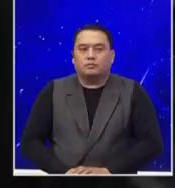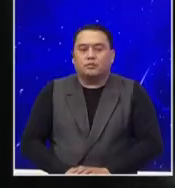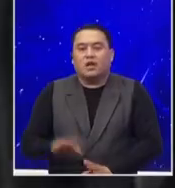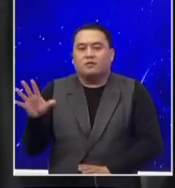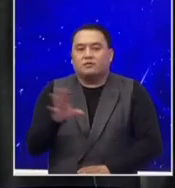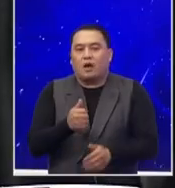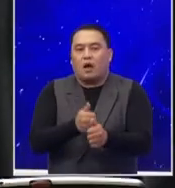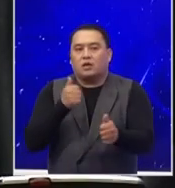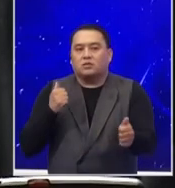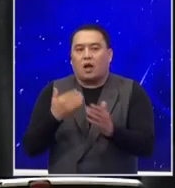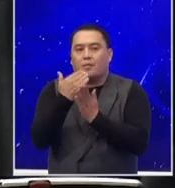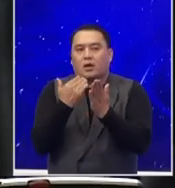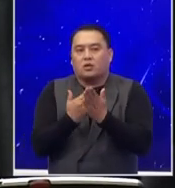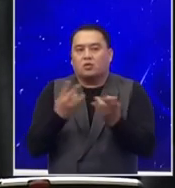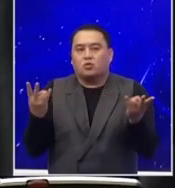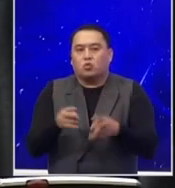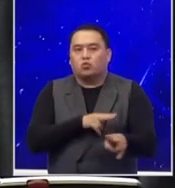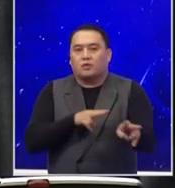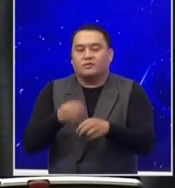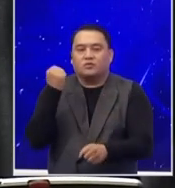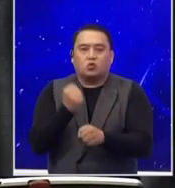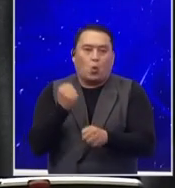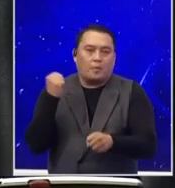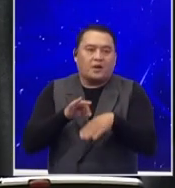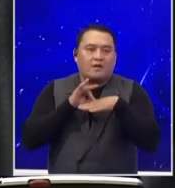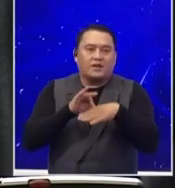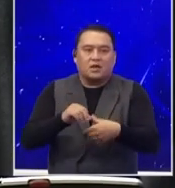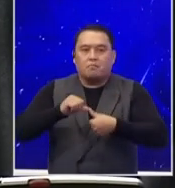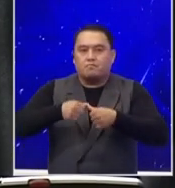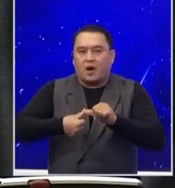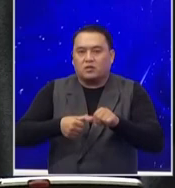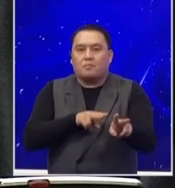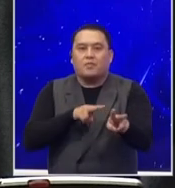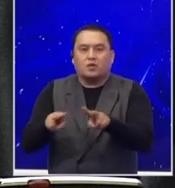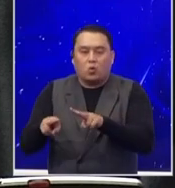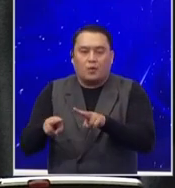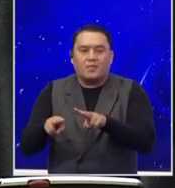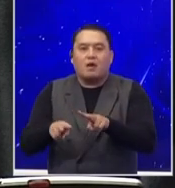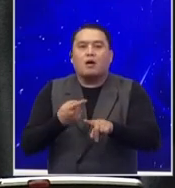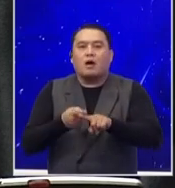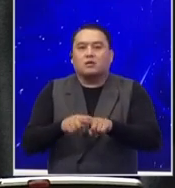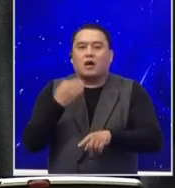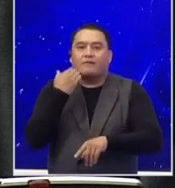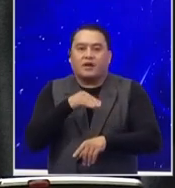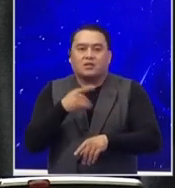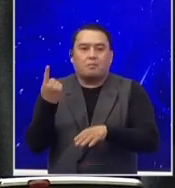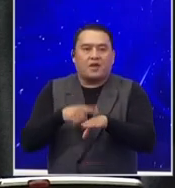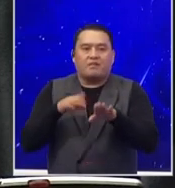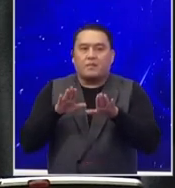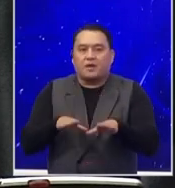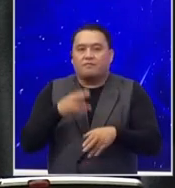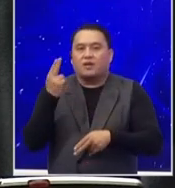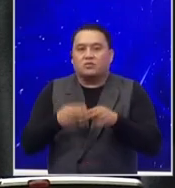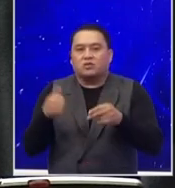Все отстающие от графика объекты держать под строгим контролем. Проводите на постоянной основе мониторинги, так как качество на первом месте. В конце